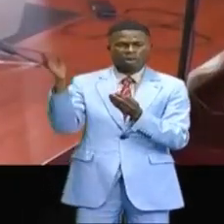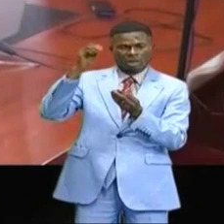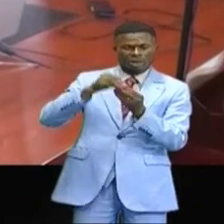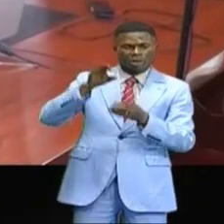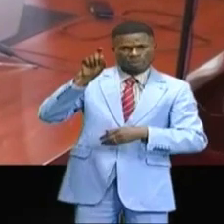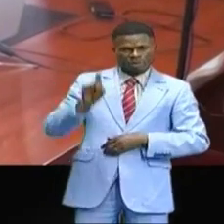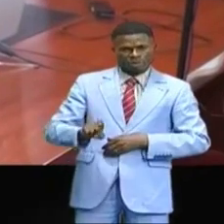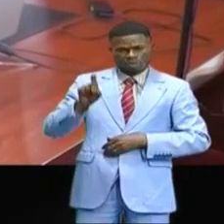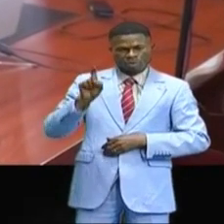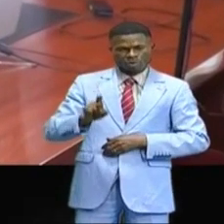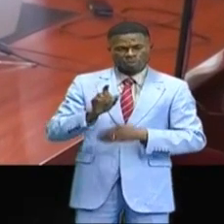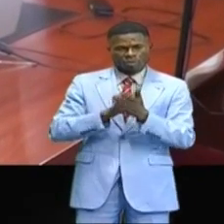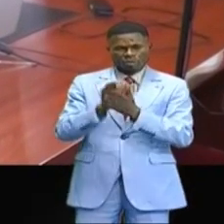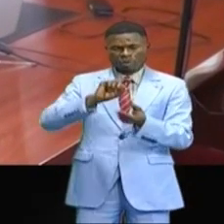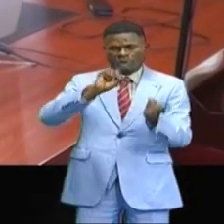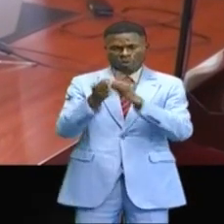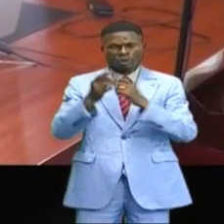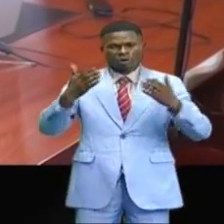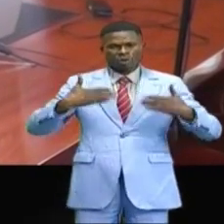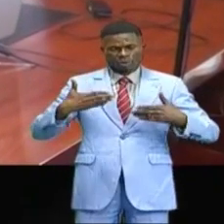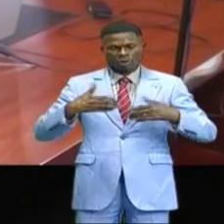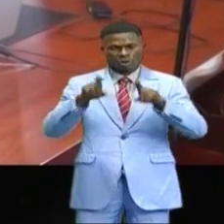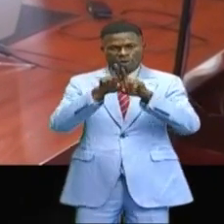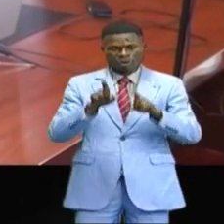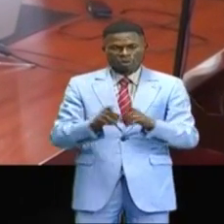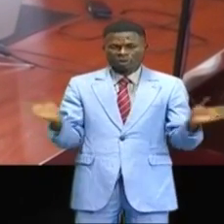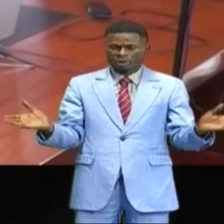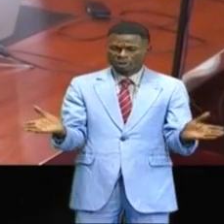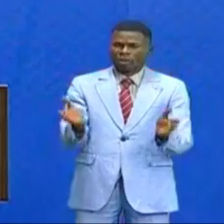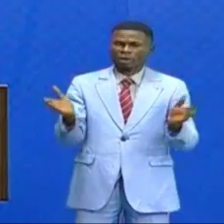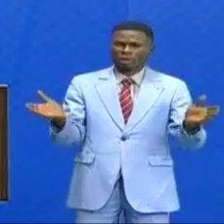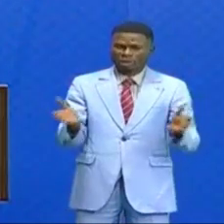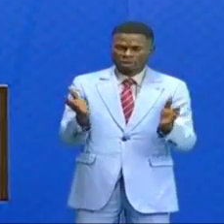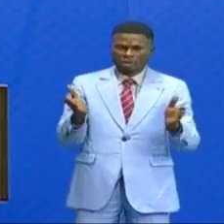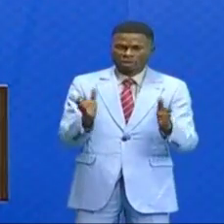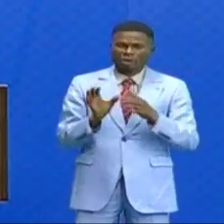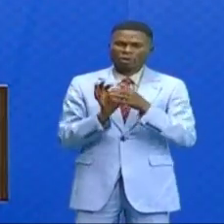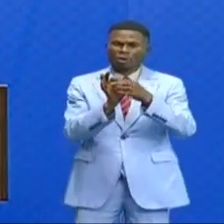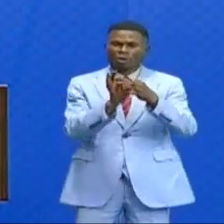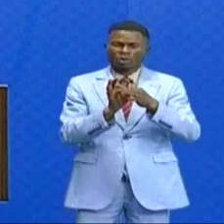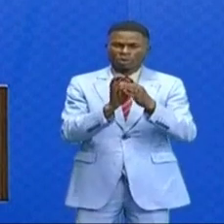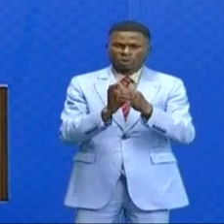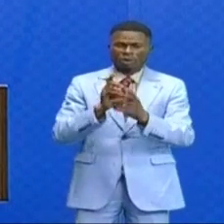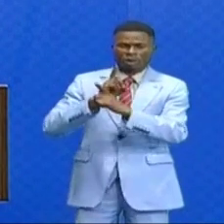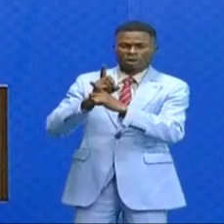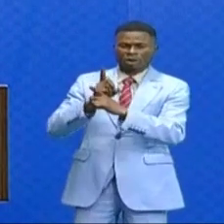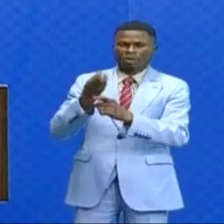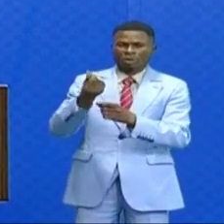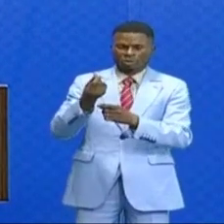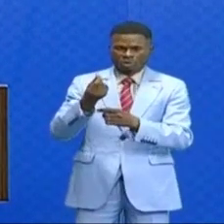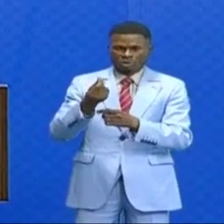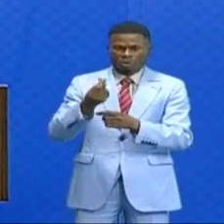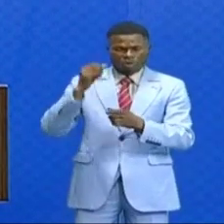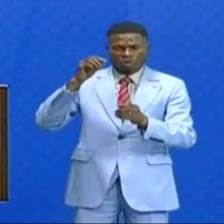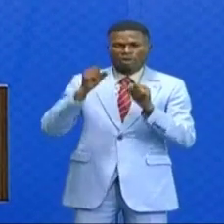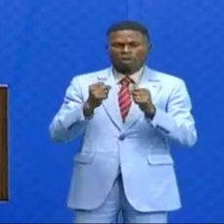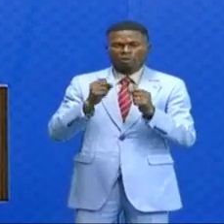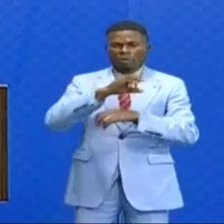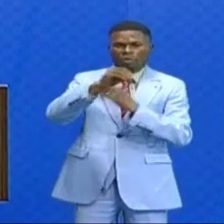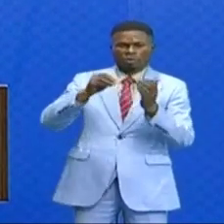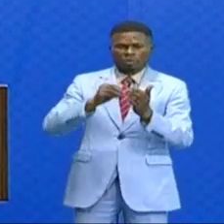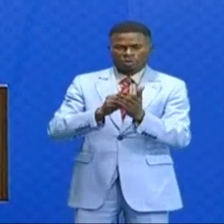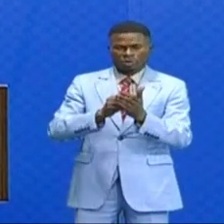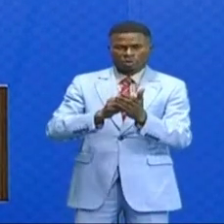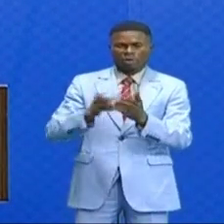besoins liés au changement climatique et enfin au renforcement de la coordination des dépenses en capital entre le pouvoir central,